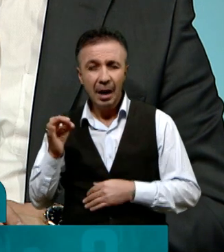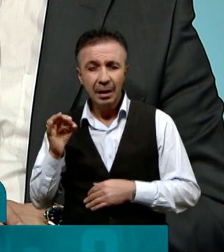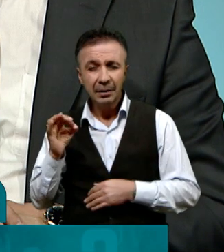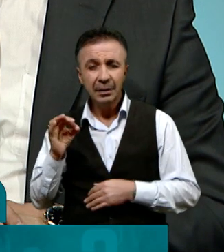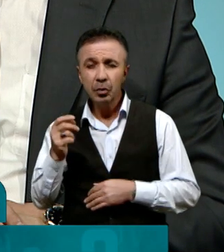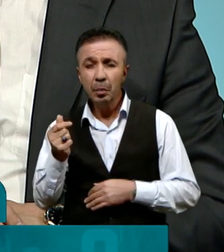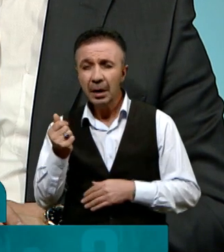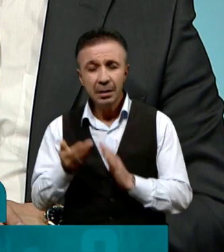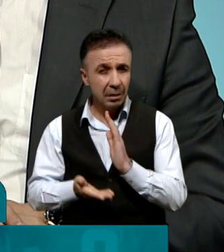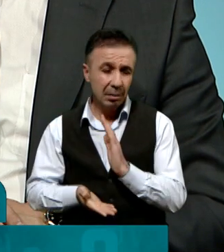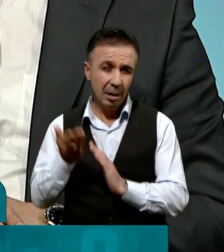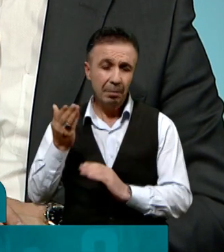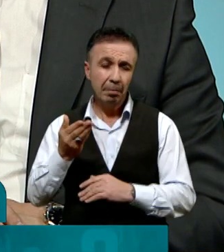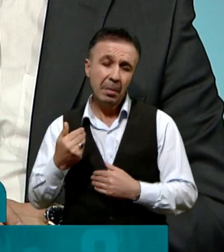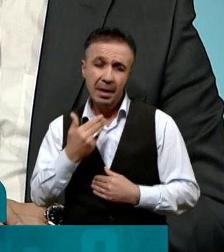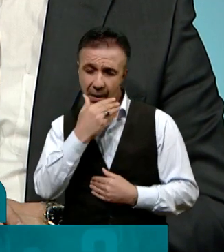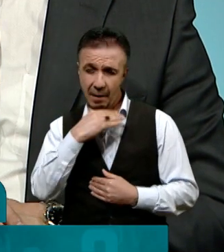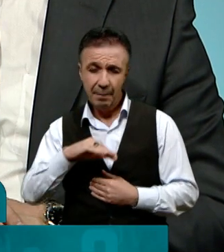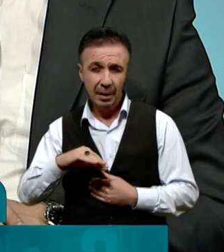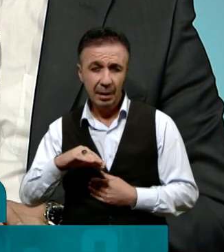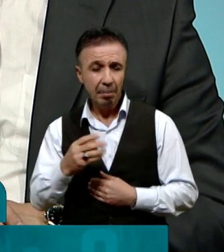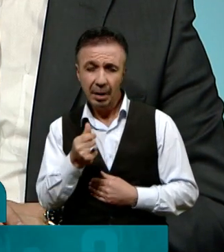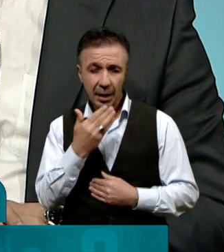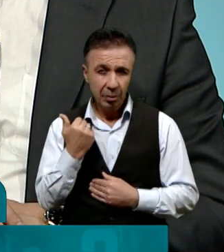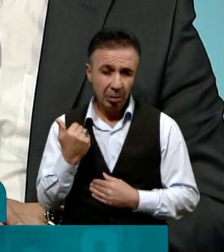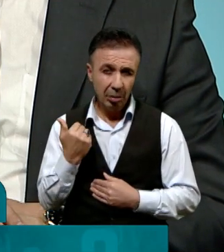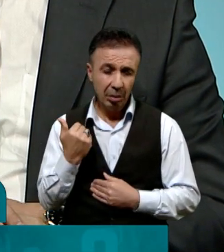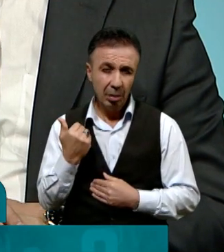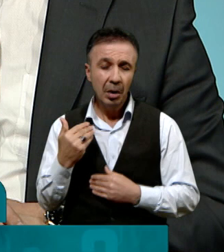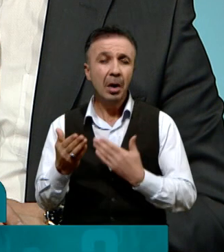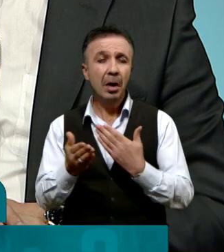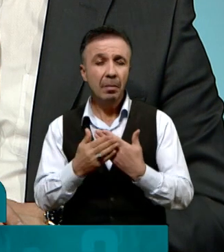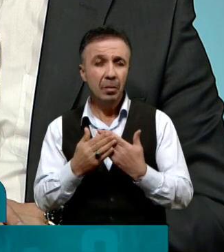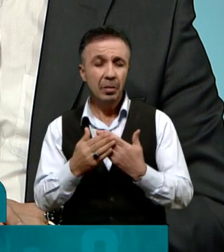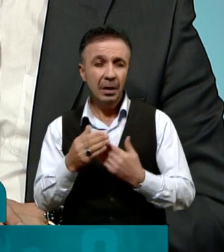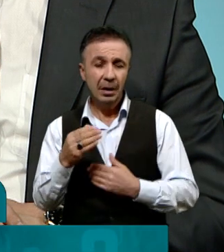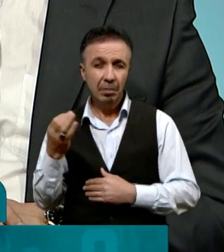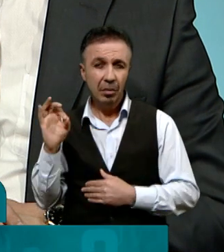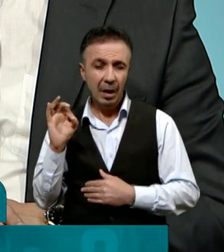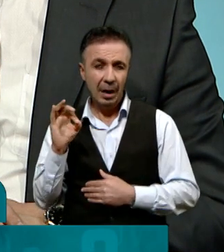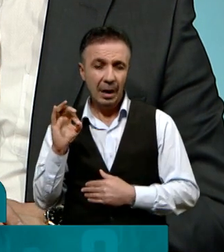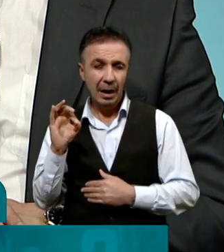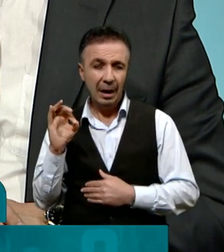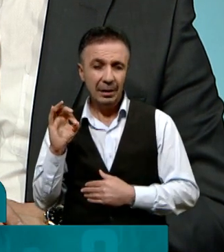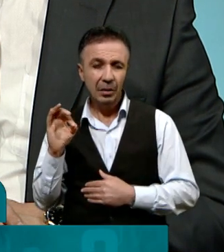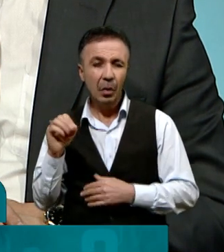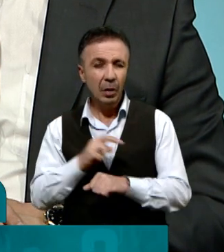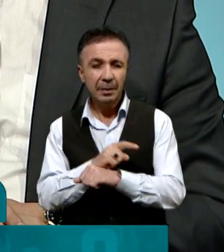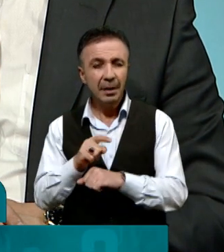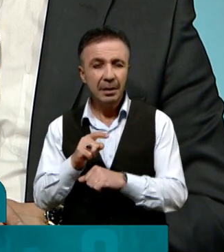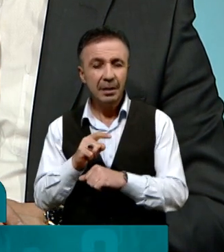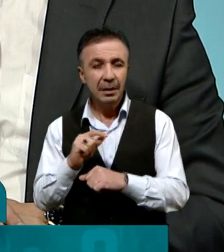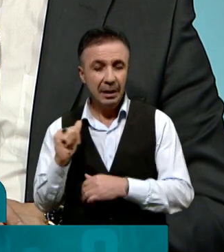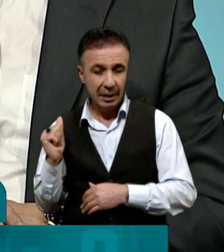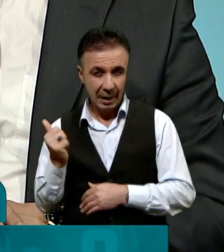bir gelirim de yok. Şimdi bu düğünlere dedim, bu altının o zamanki değer hesabından